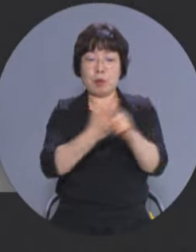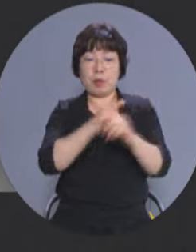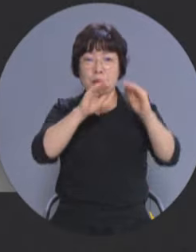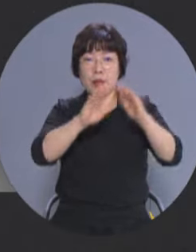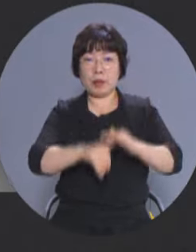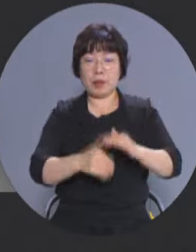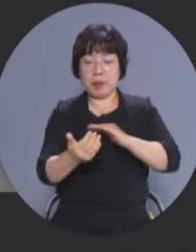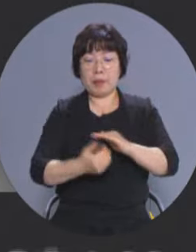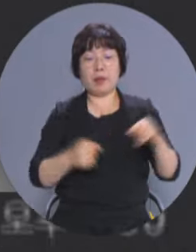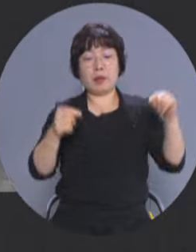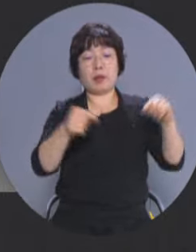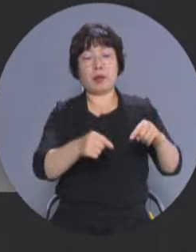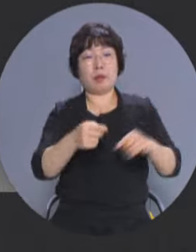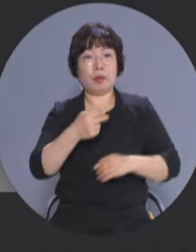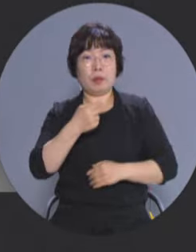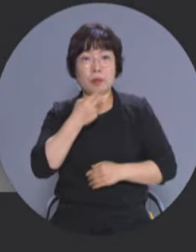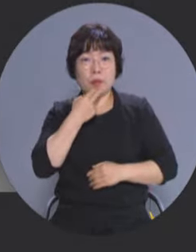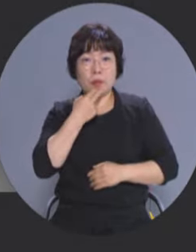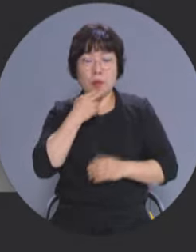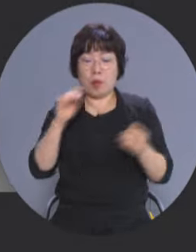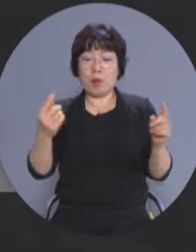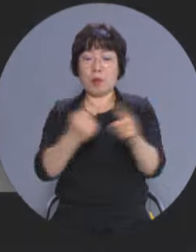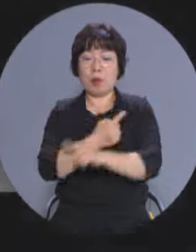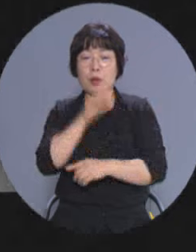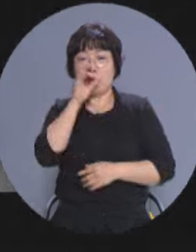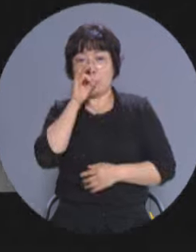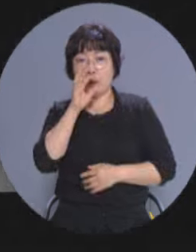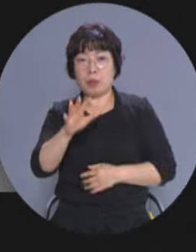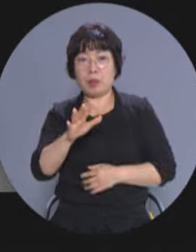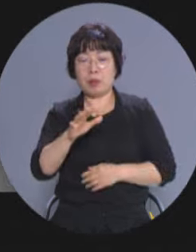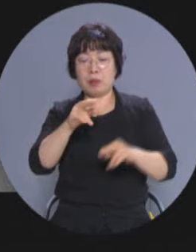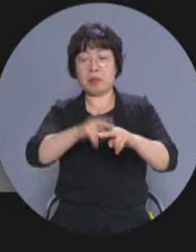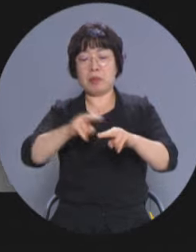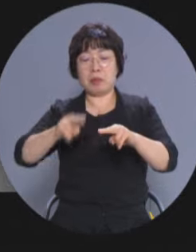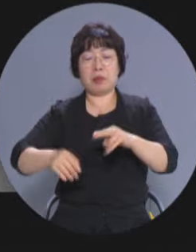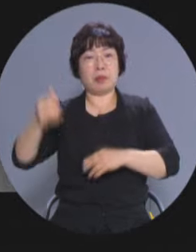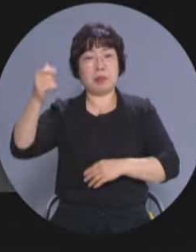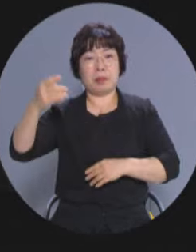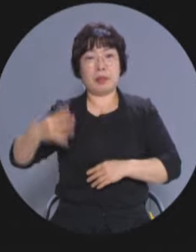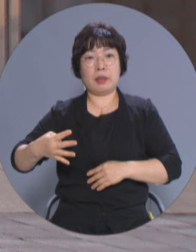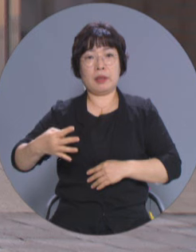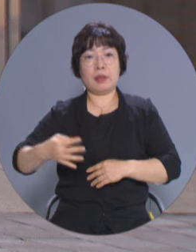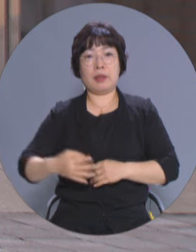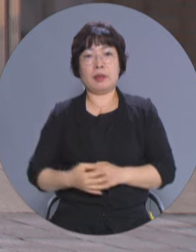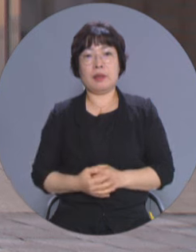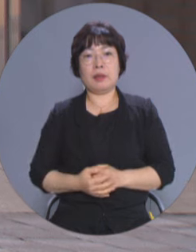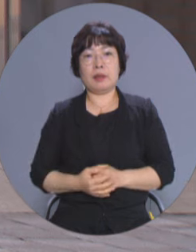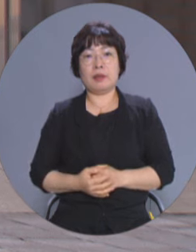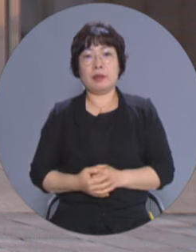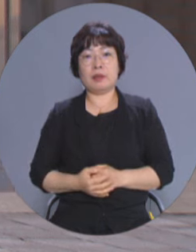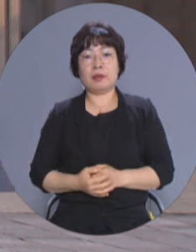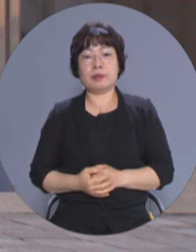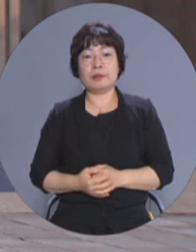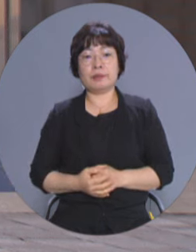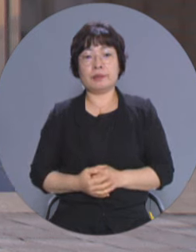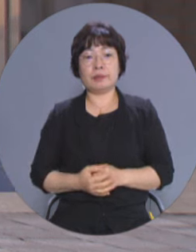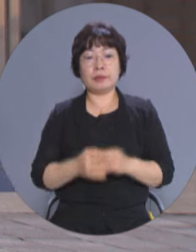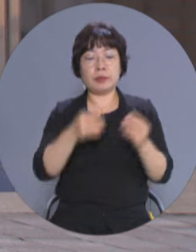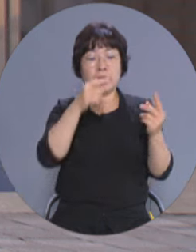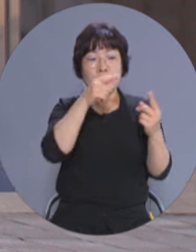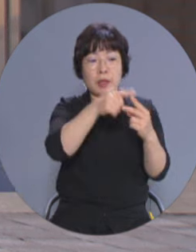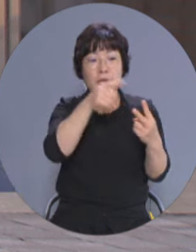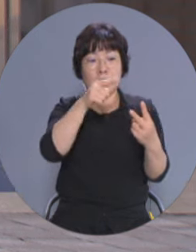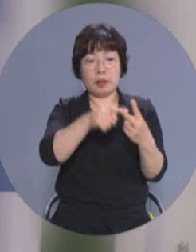과정에서 사전 협의가 없었고 변경도 불가능해 그만두는 강사도 생겼습니다. 1-2교시 수업을 하고는 공강이고